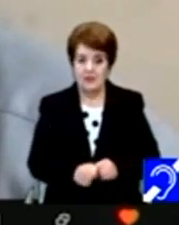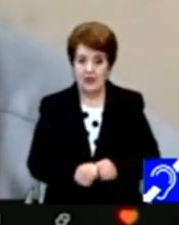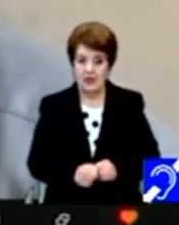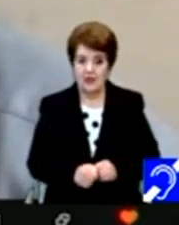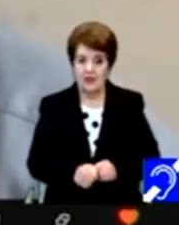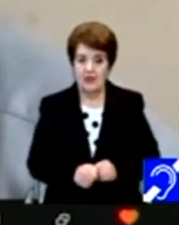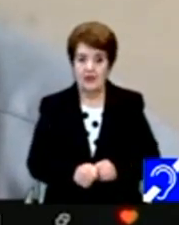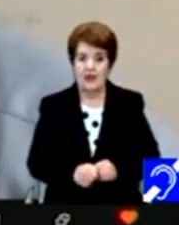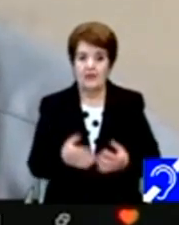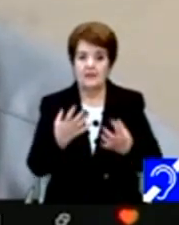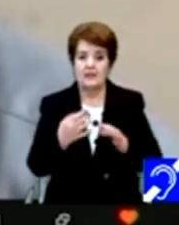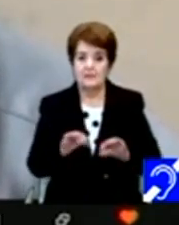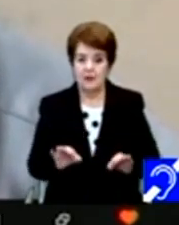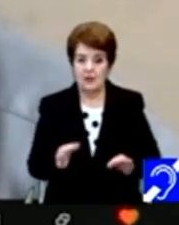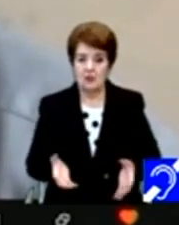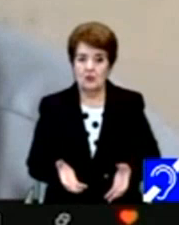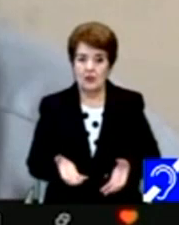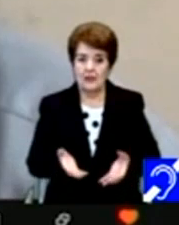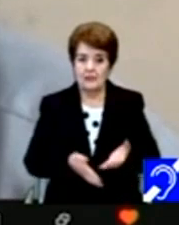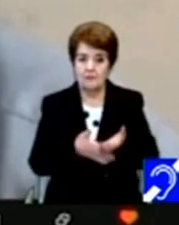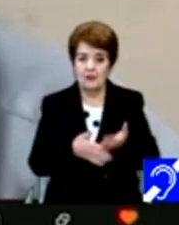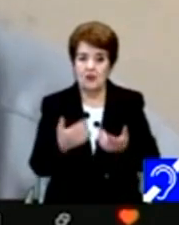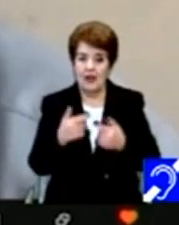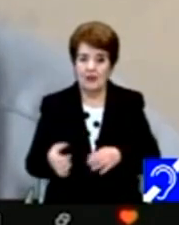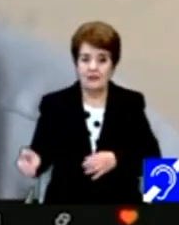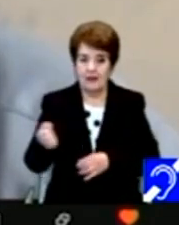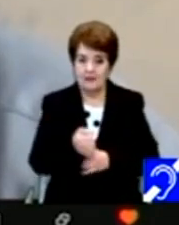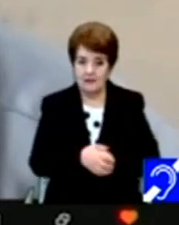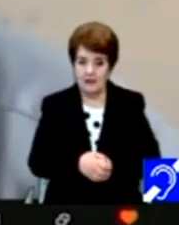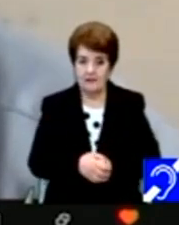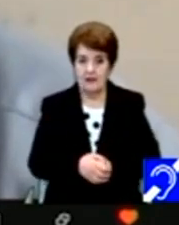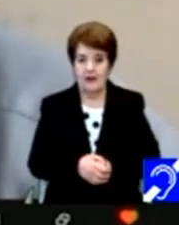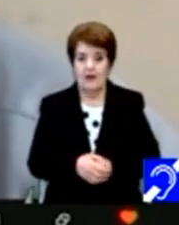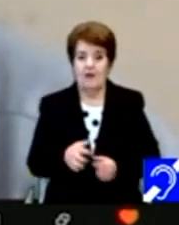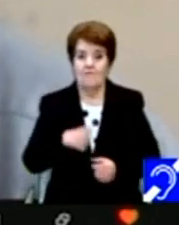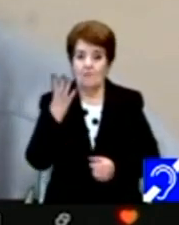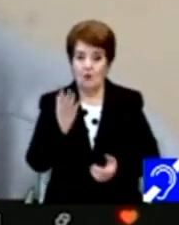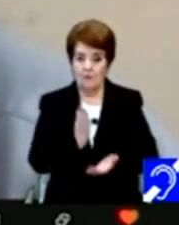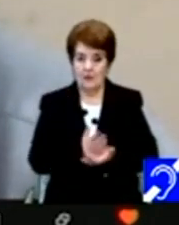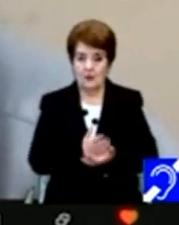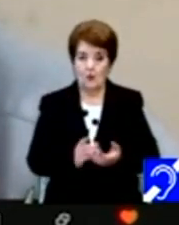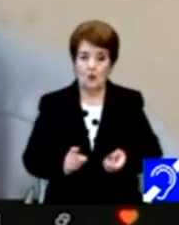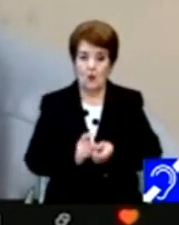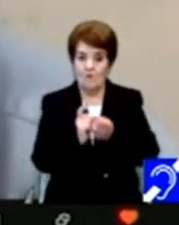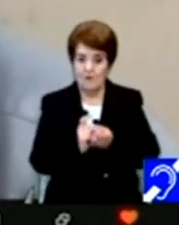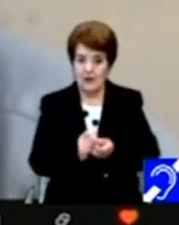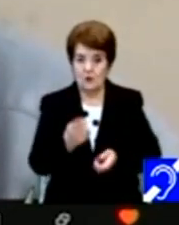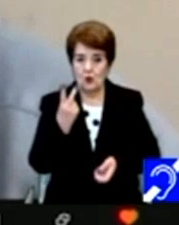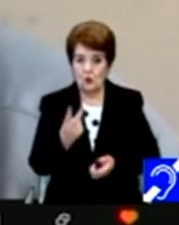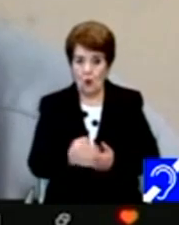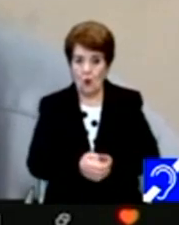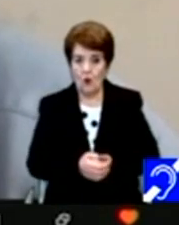majorități care e disponibilă să sprijine alt candidat. Și atunci vom asista la un conflict între